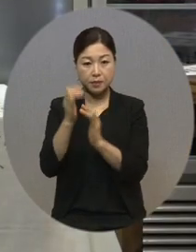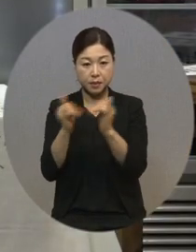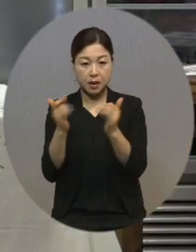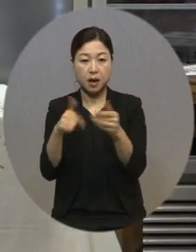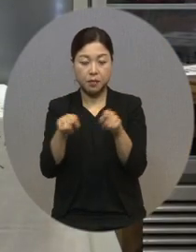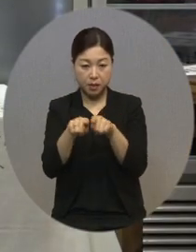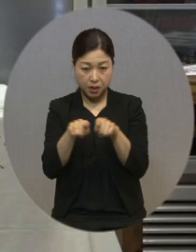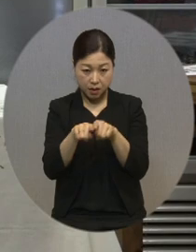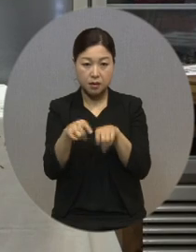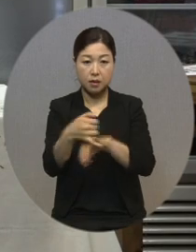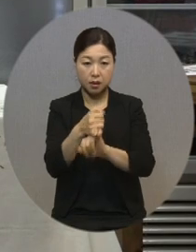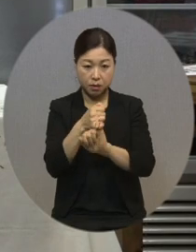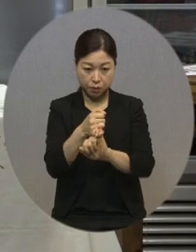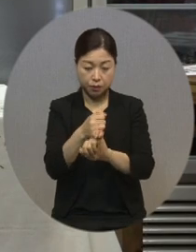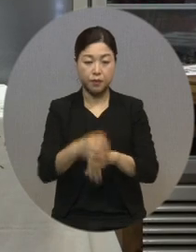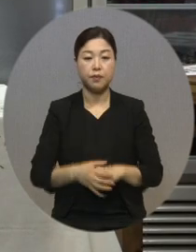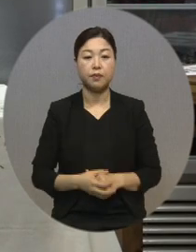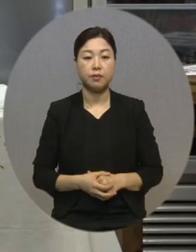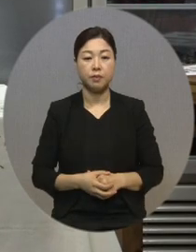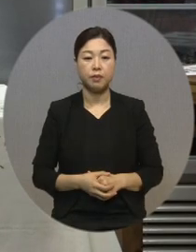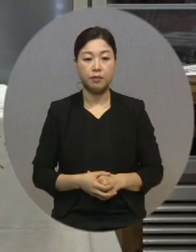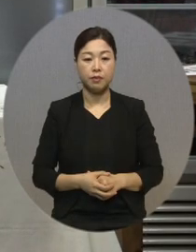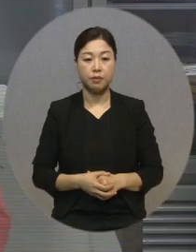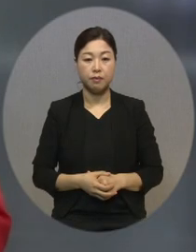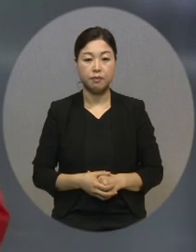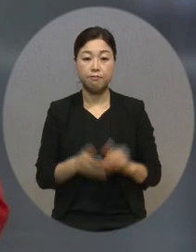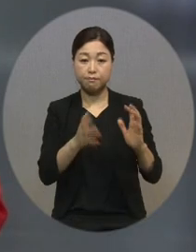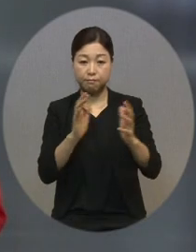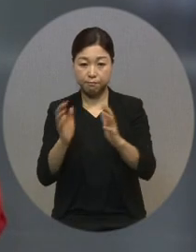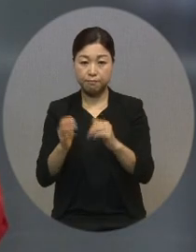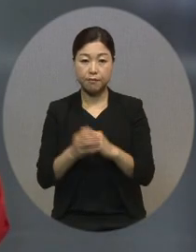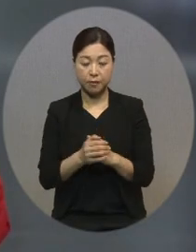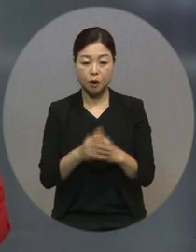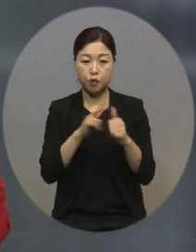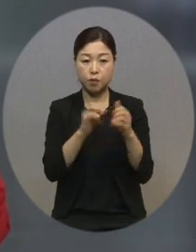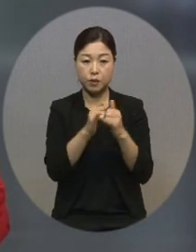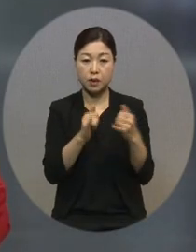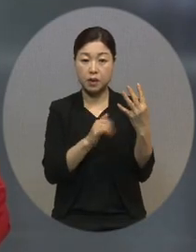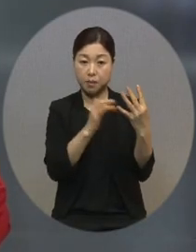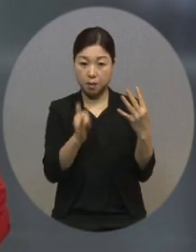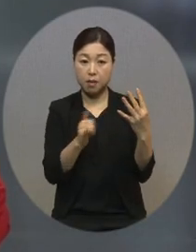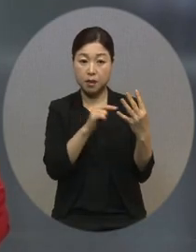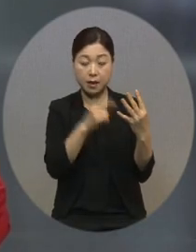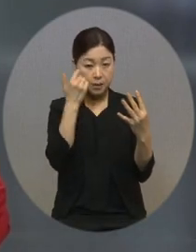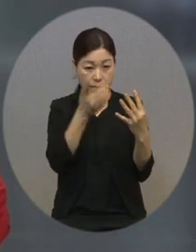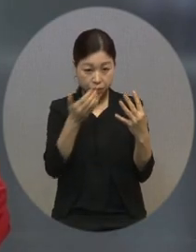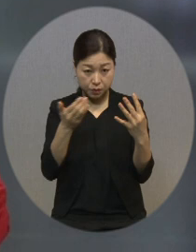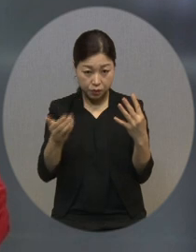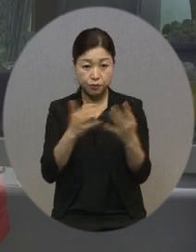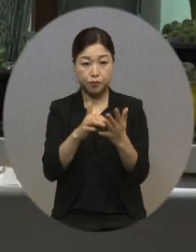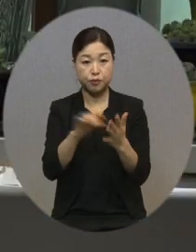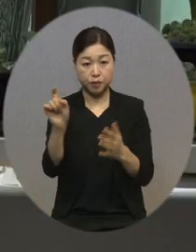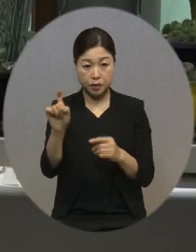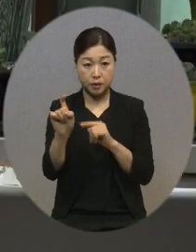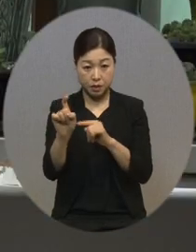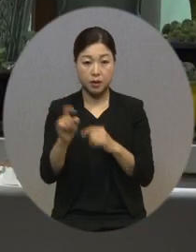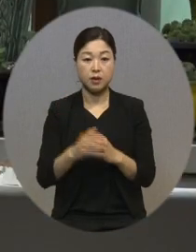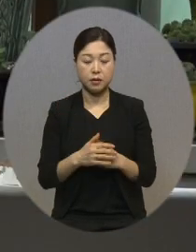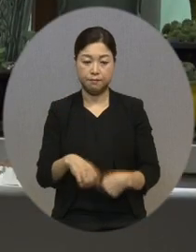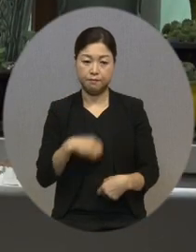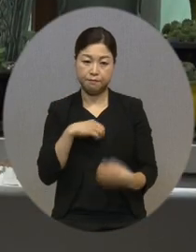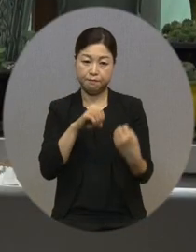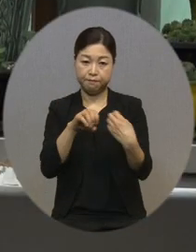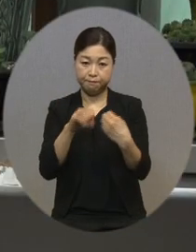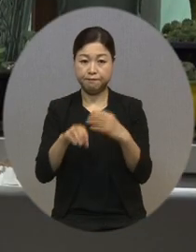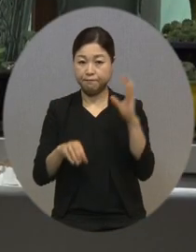함께할 것을 약속하는 시간이었습니다. 간담회는 4명의 후보자에게 같은 질문 10개를 제시하고 진실한